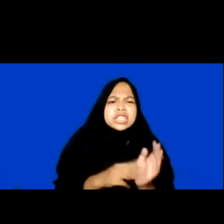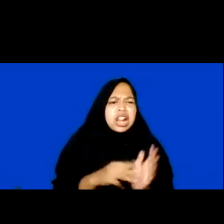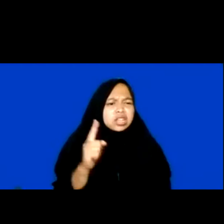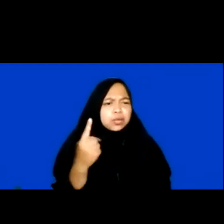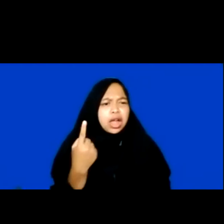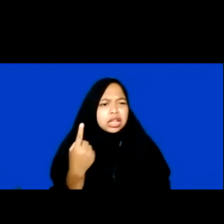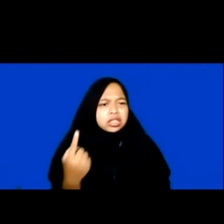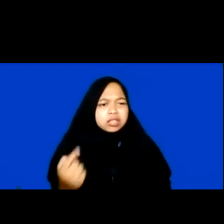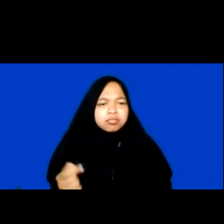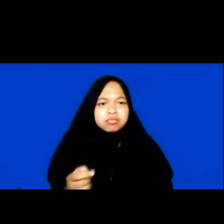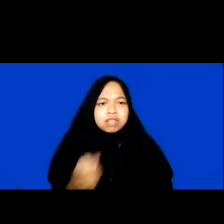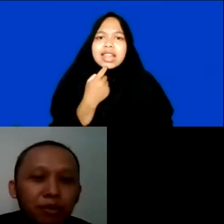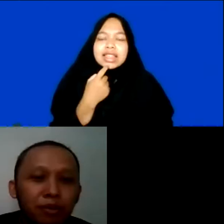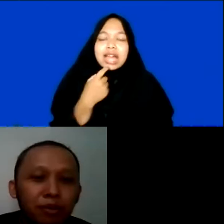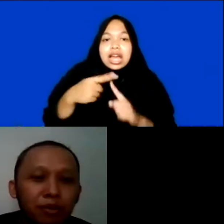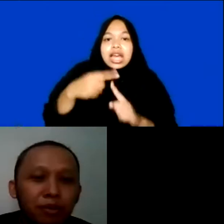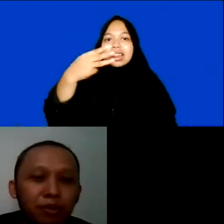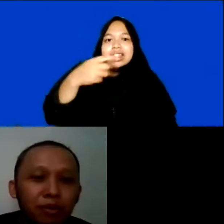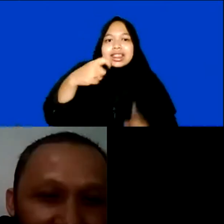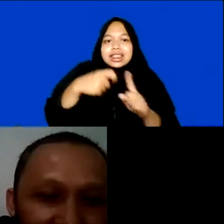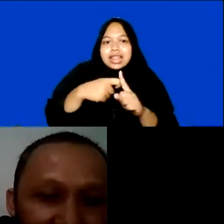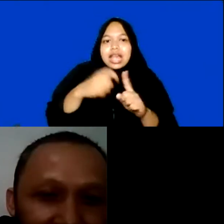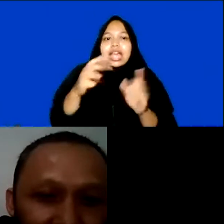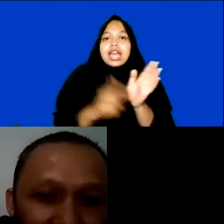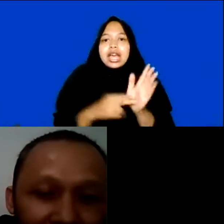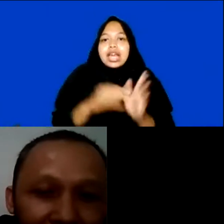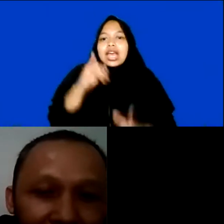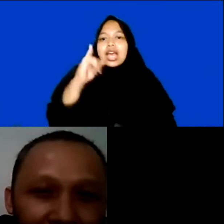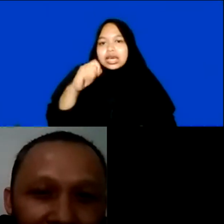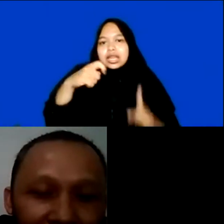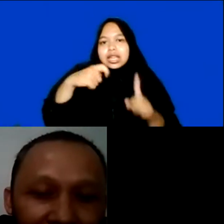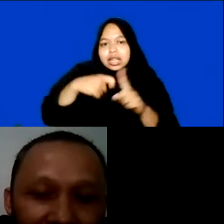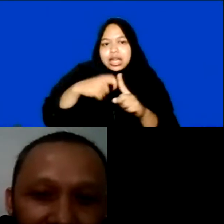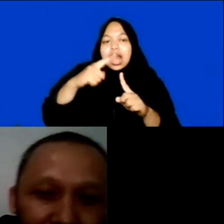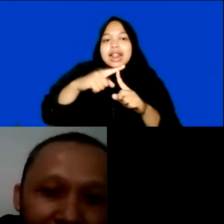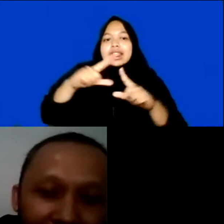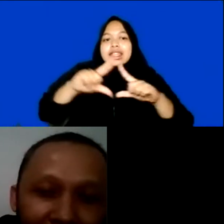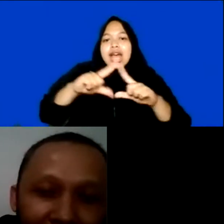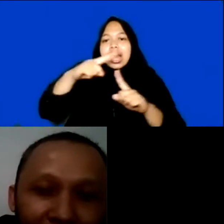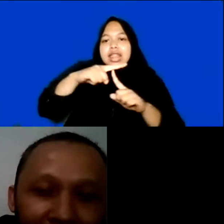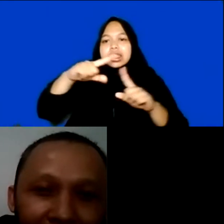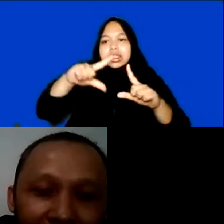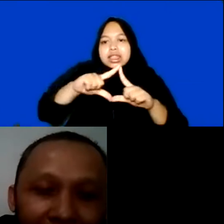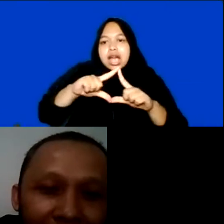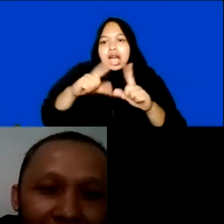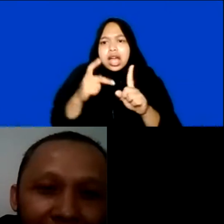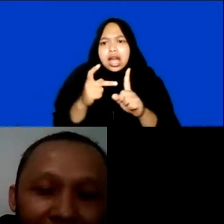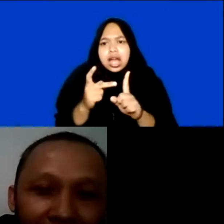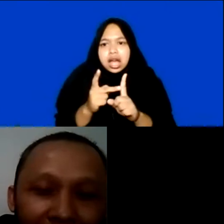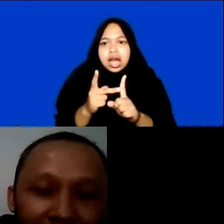Masalah teknik tatah ya Pak. Ada teknik tatah kayaknya di kulit itu. Iya, iya. Teknik tatah sama kayak kita